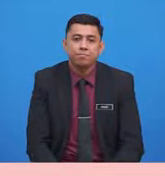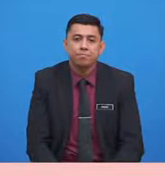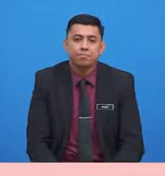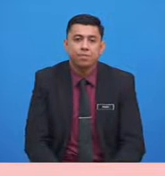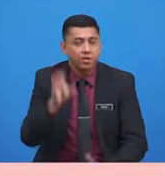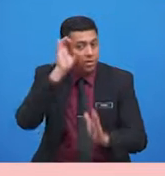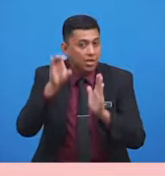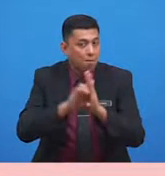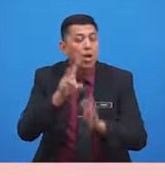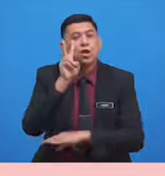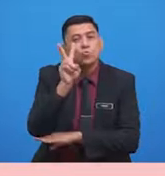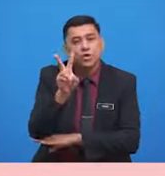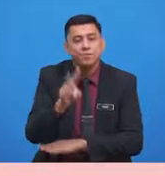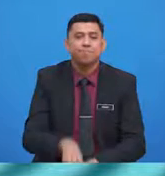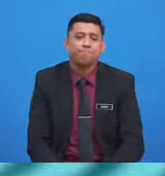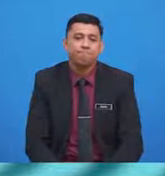gambar kedua.